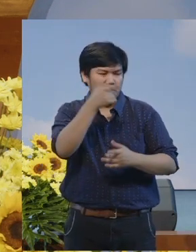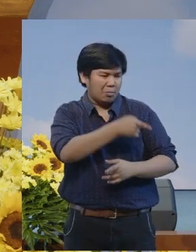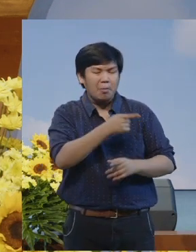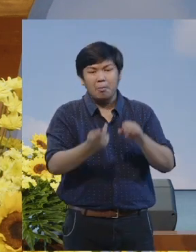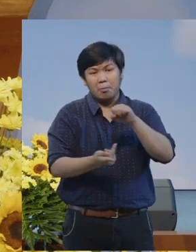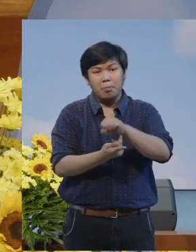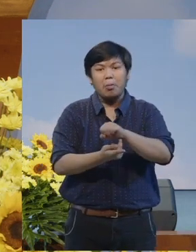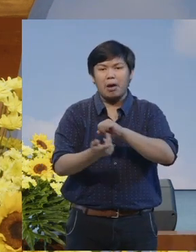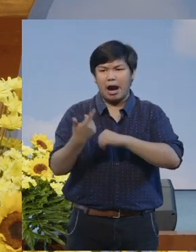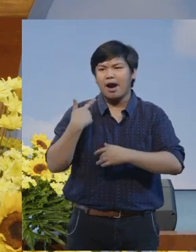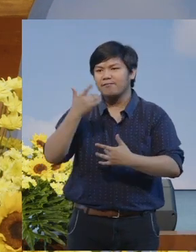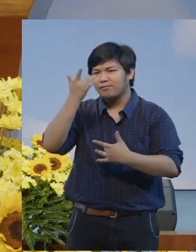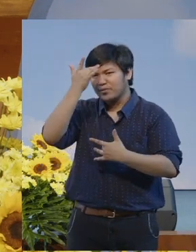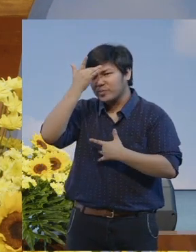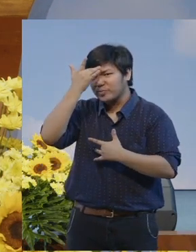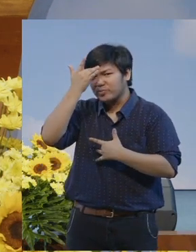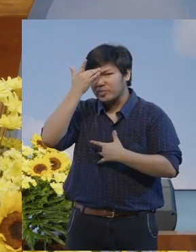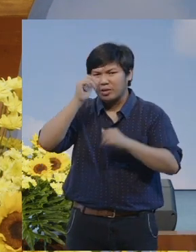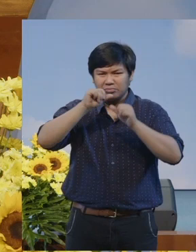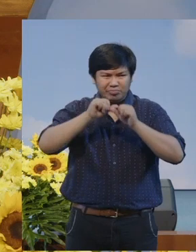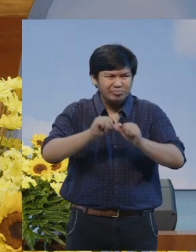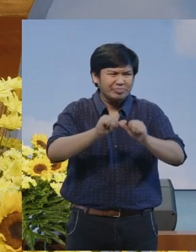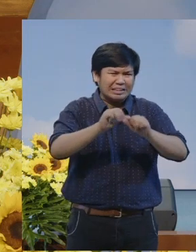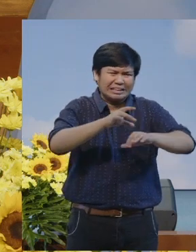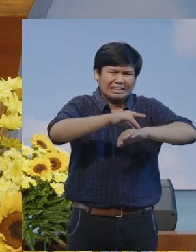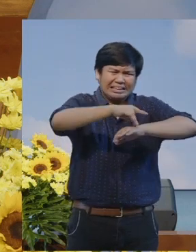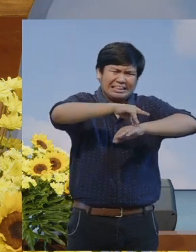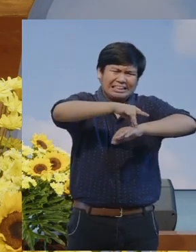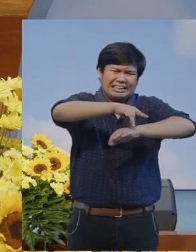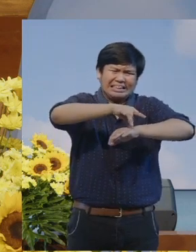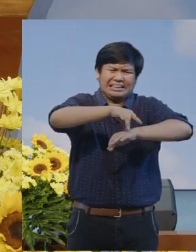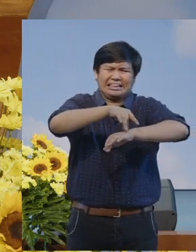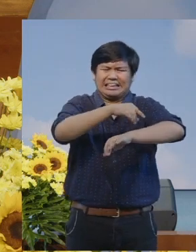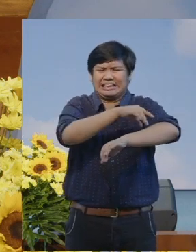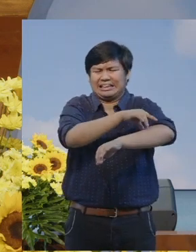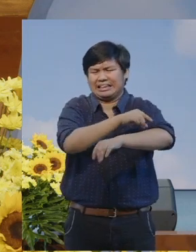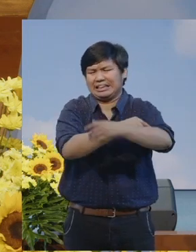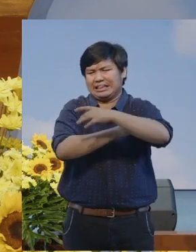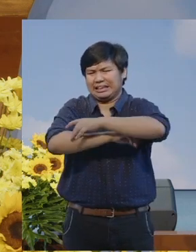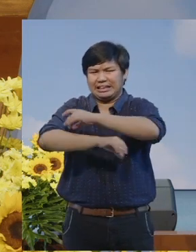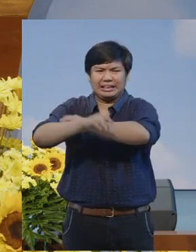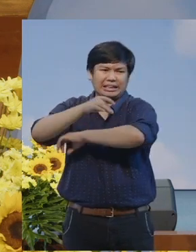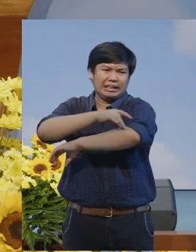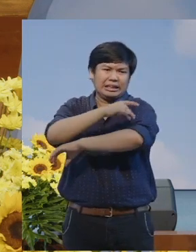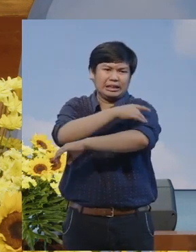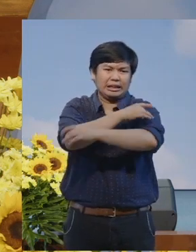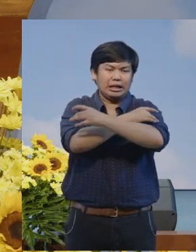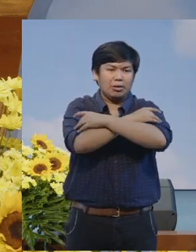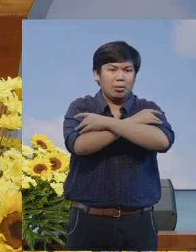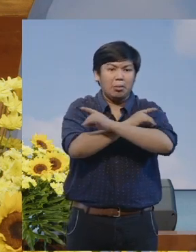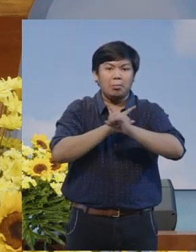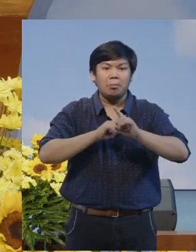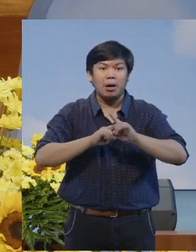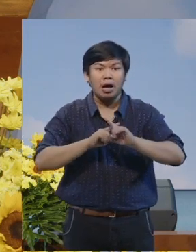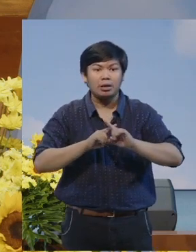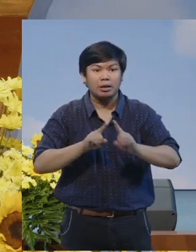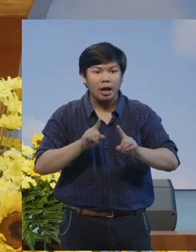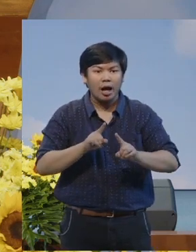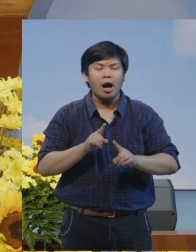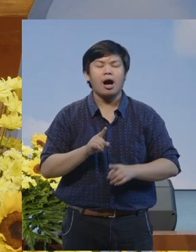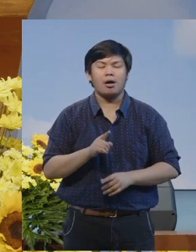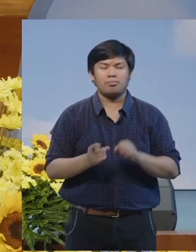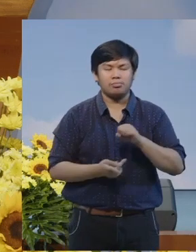tama. Yung pong kanyang pain in the flesh na iyon, ay naging reminder sa kanya, isang bagay